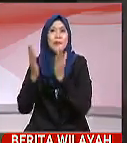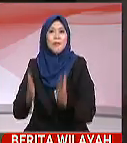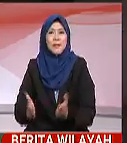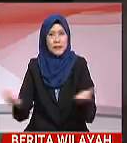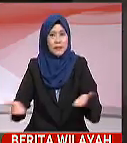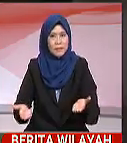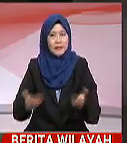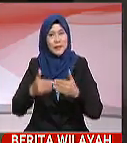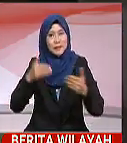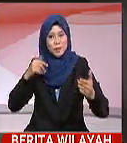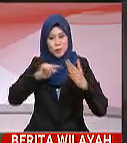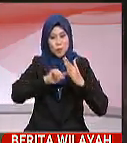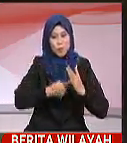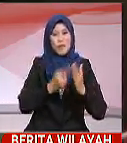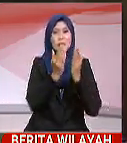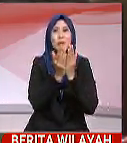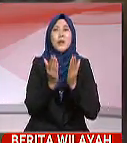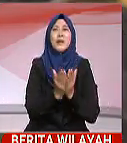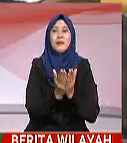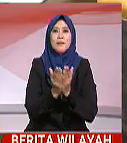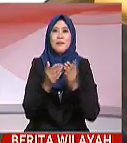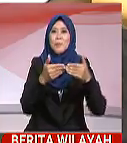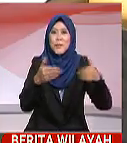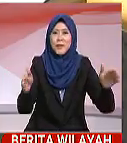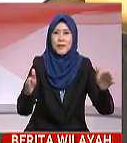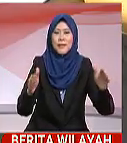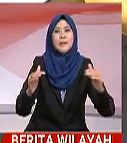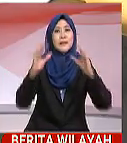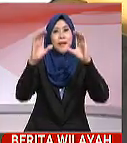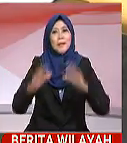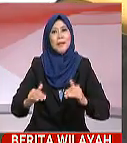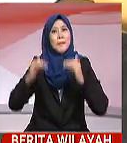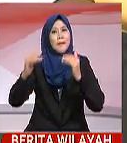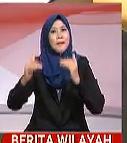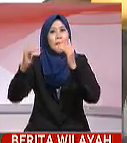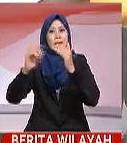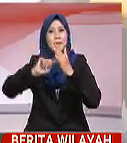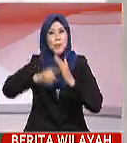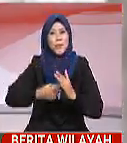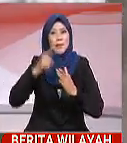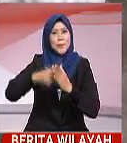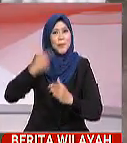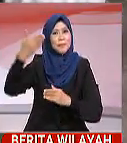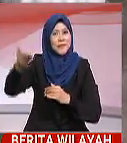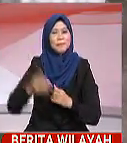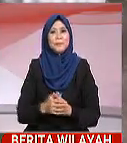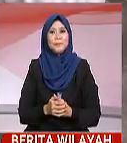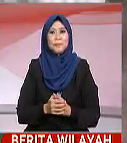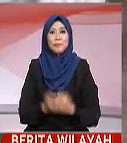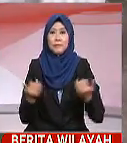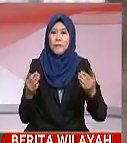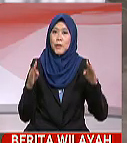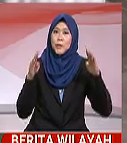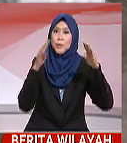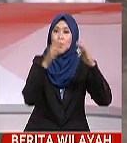sini sebelum sesi persekolahan dibuka semula secara berperingkat bermula bulan depan. Walaupun sudut